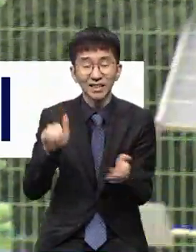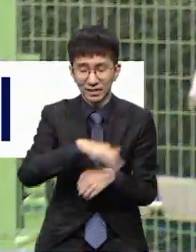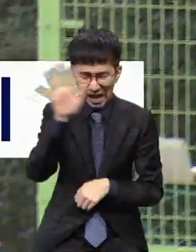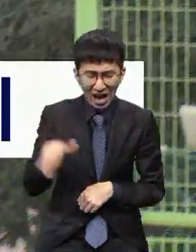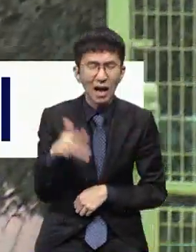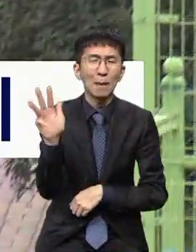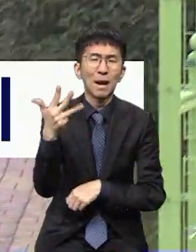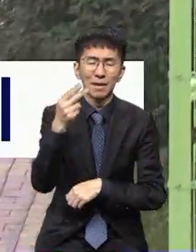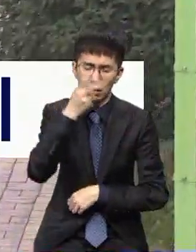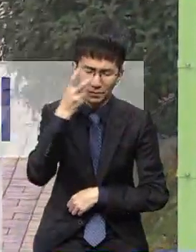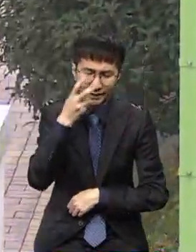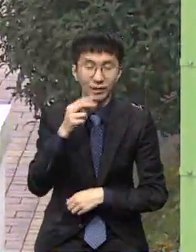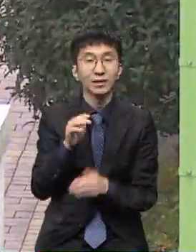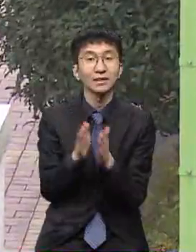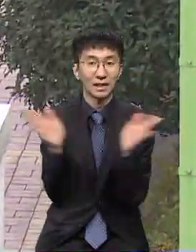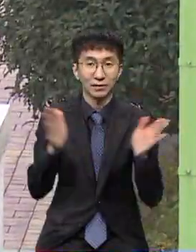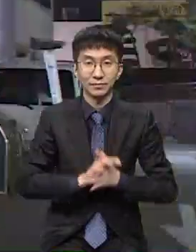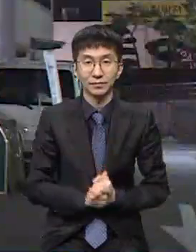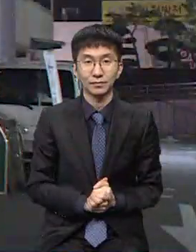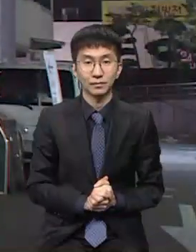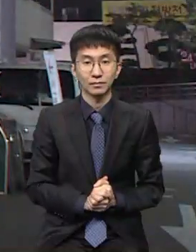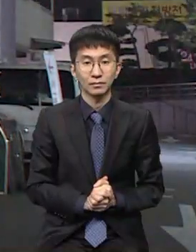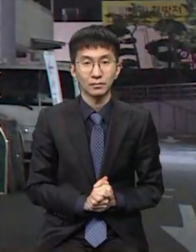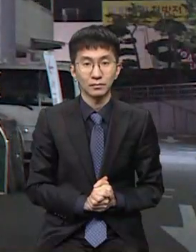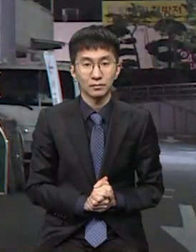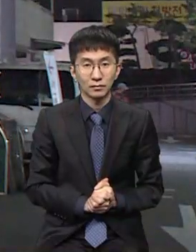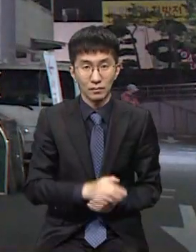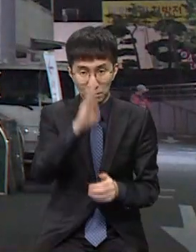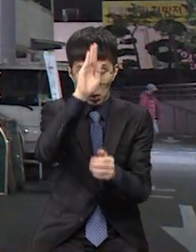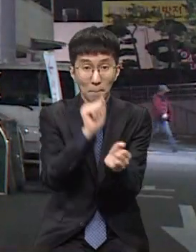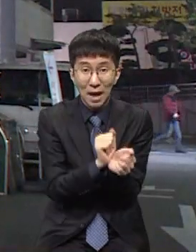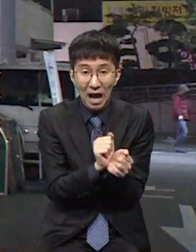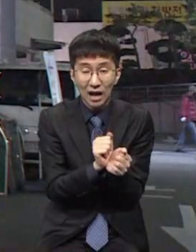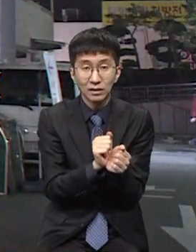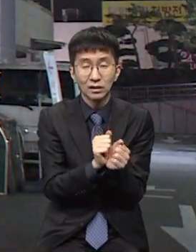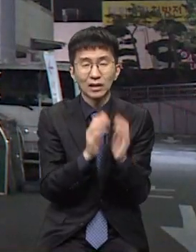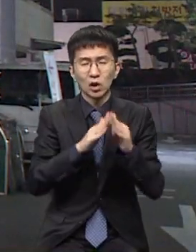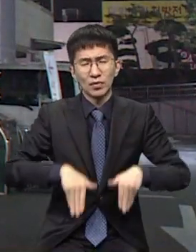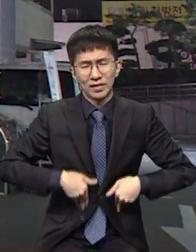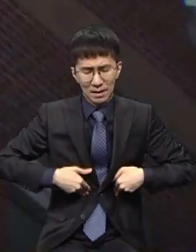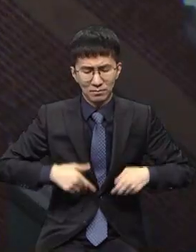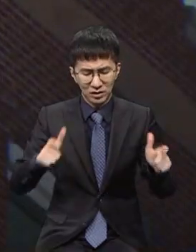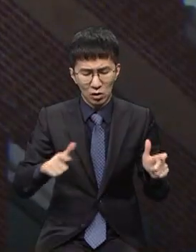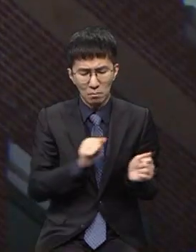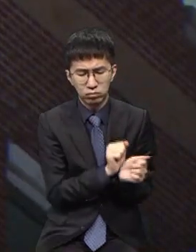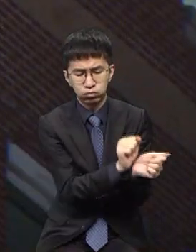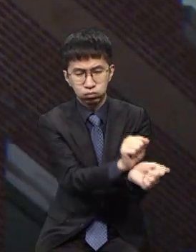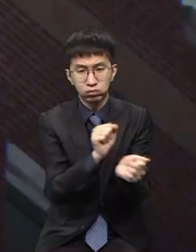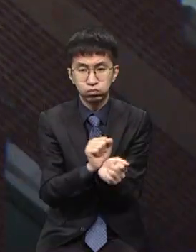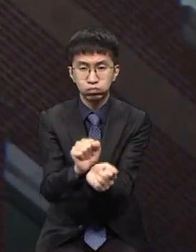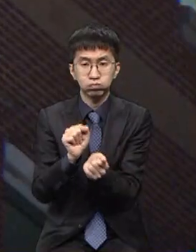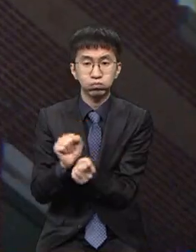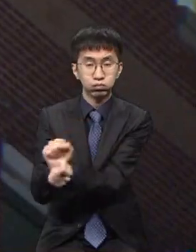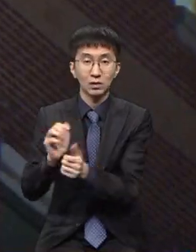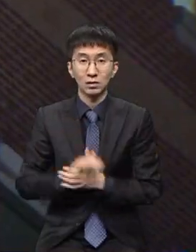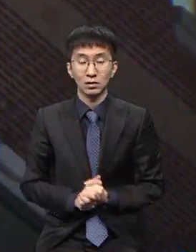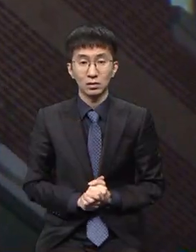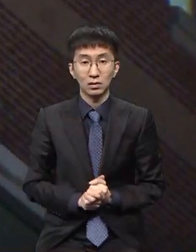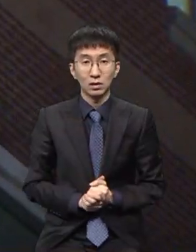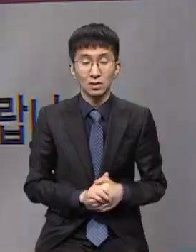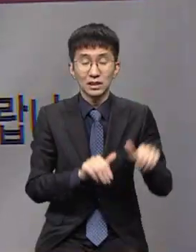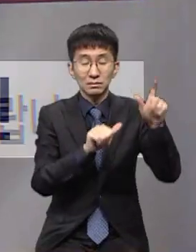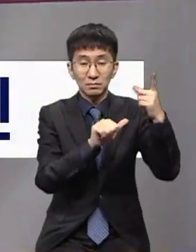대해 전수검사를 실시했습니다. 확진자 발생은 전남 지역으로까지 확대됐습니다. 지난 5일부터